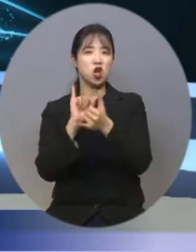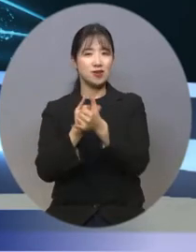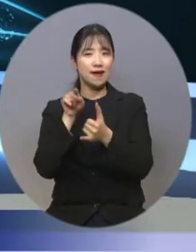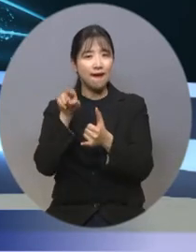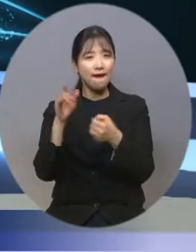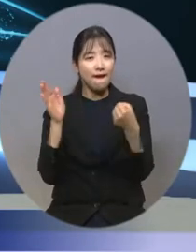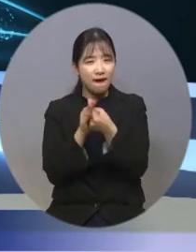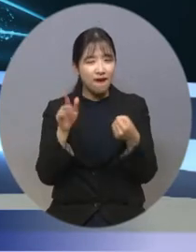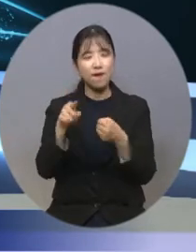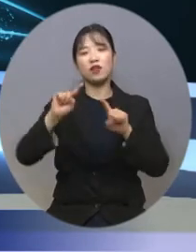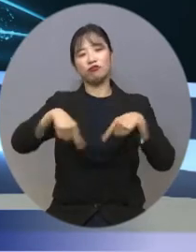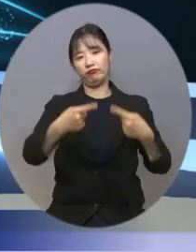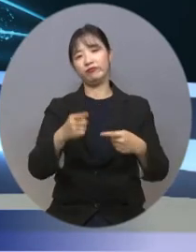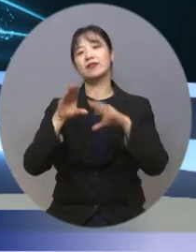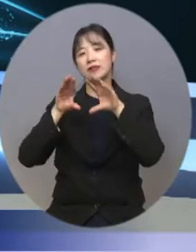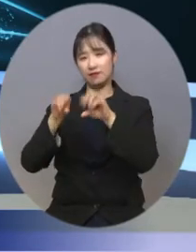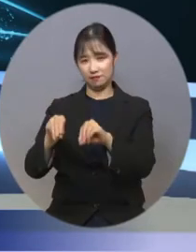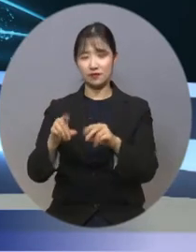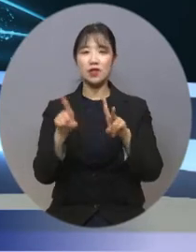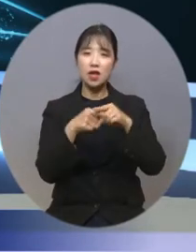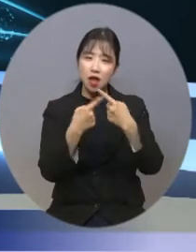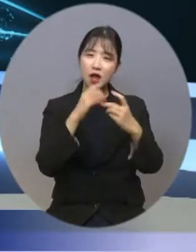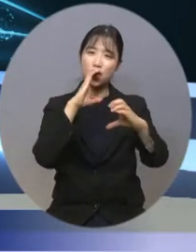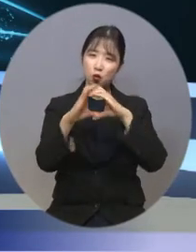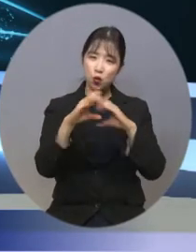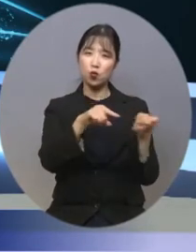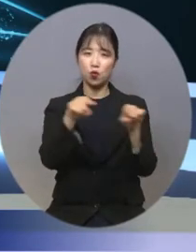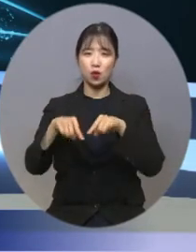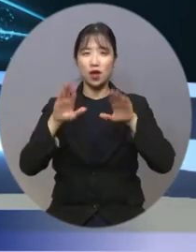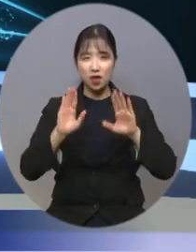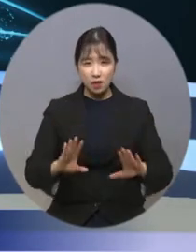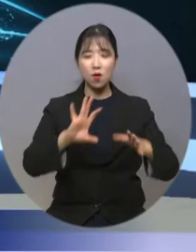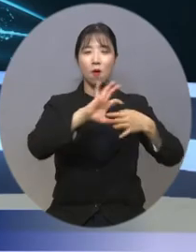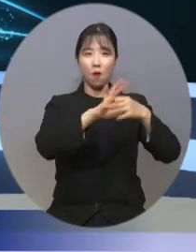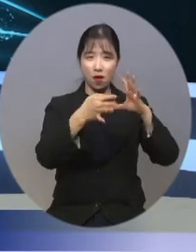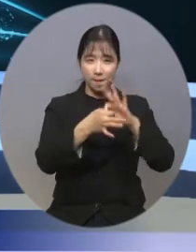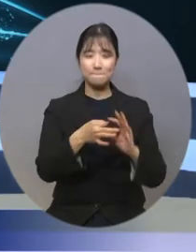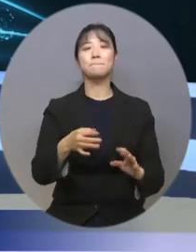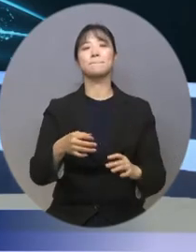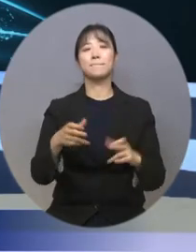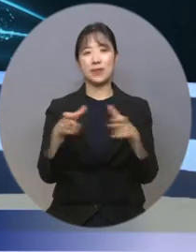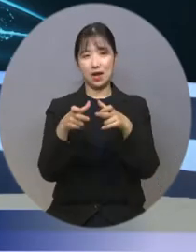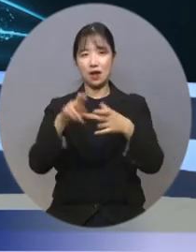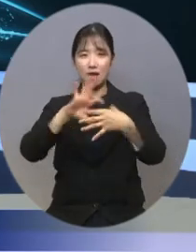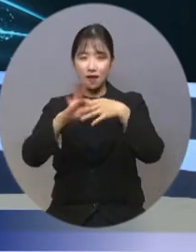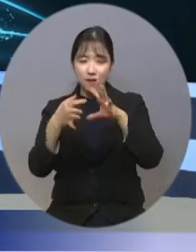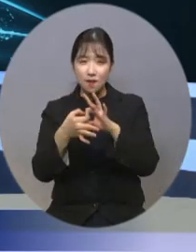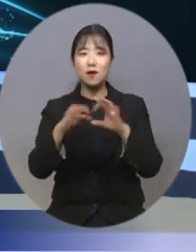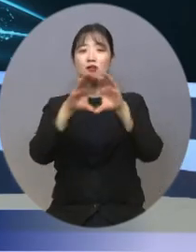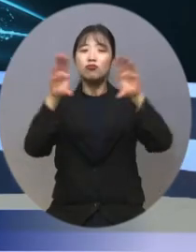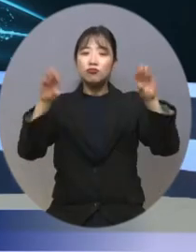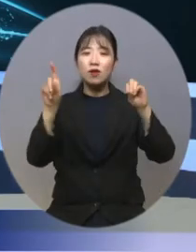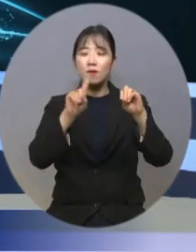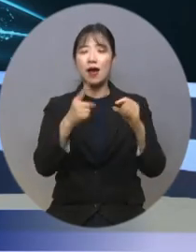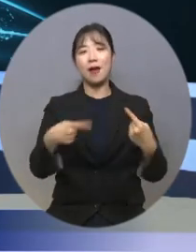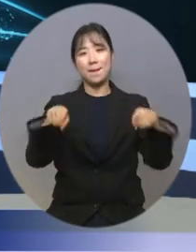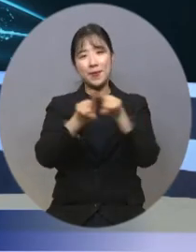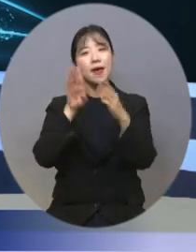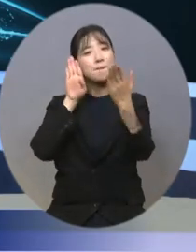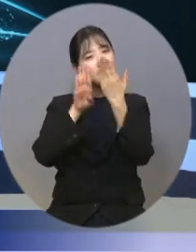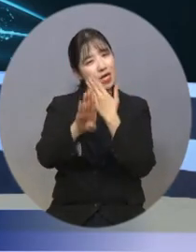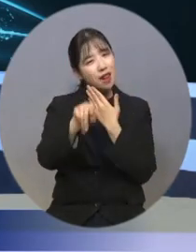금지됐습니다. 이해와 소통을 통해 이번 올림픽과 패럴림픽의 슬로건인 함께하는 미래의 의미를